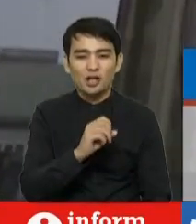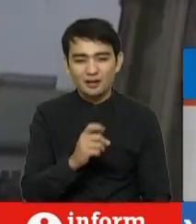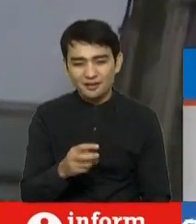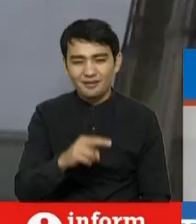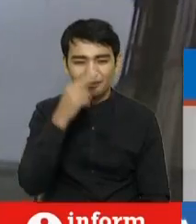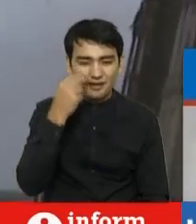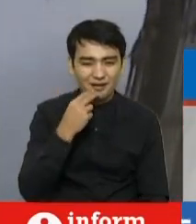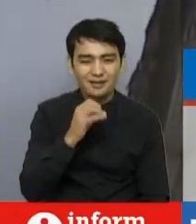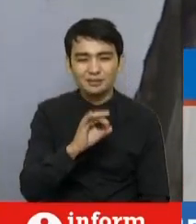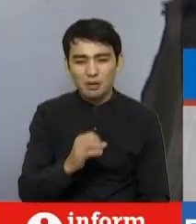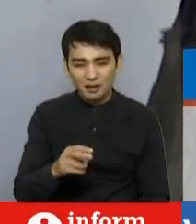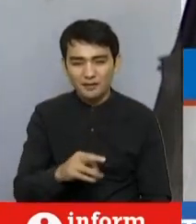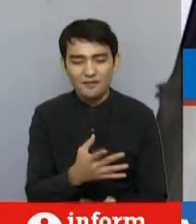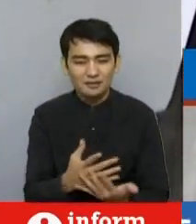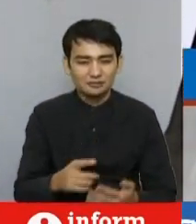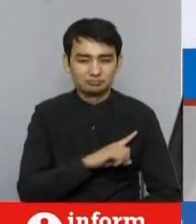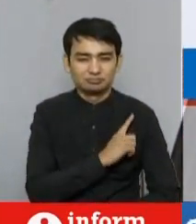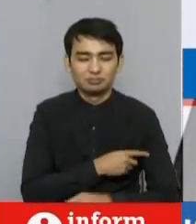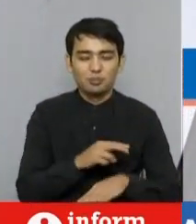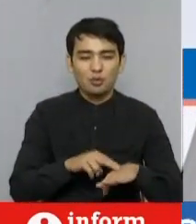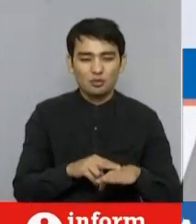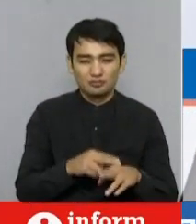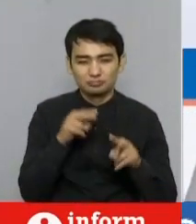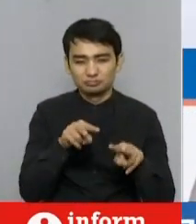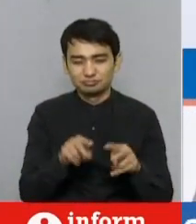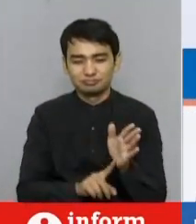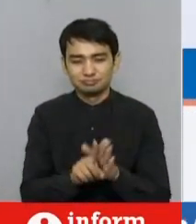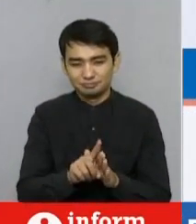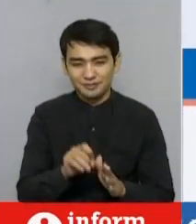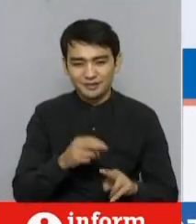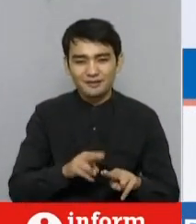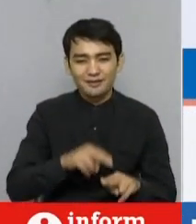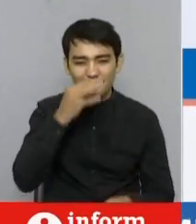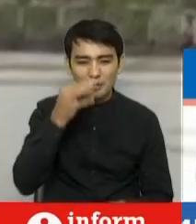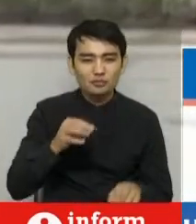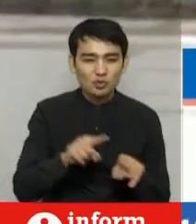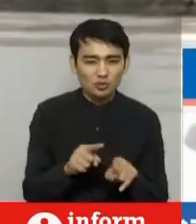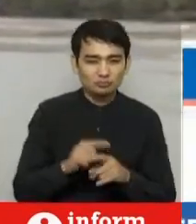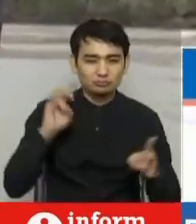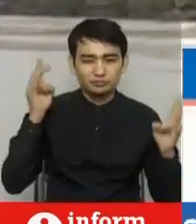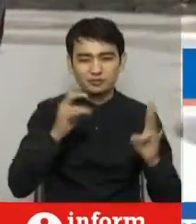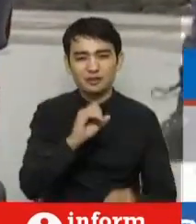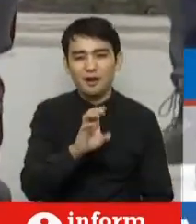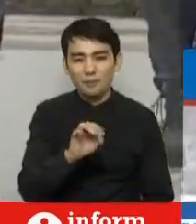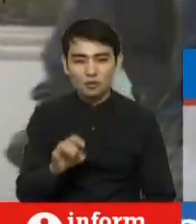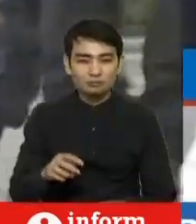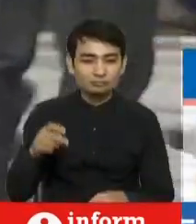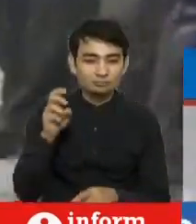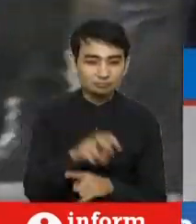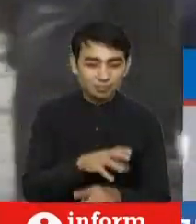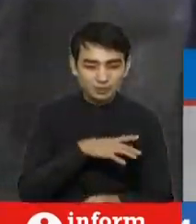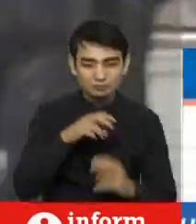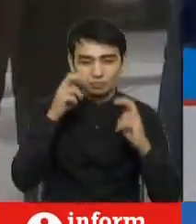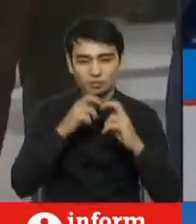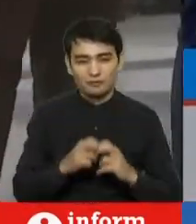порядком следят усиленные вооружённые патрули Германии посетителям знаменитого кёльнского собора придётся пройти досмотр меру ввели после того как в